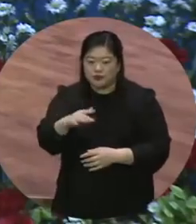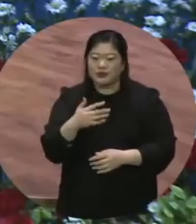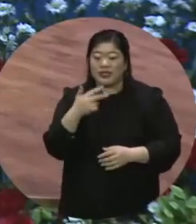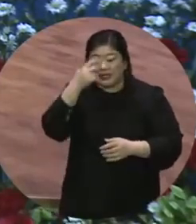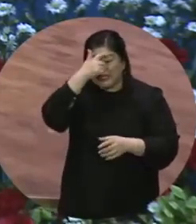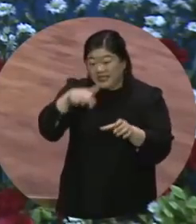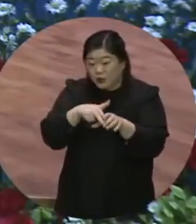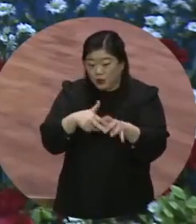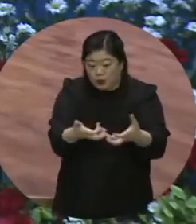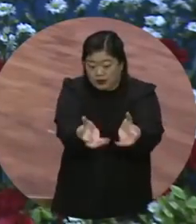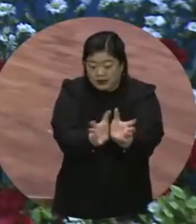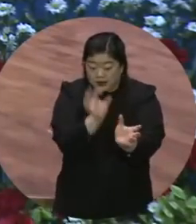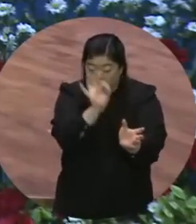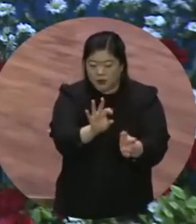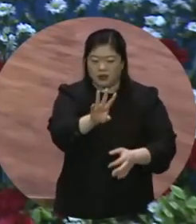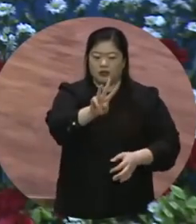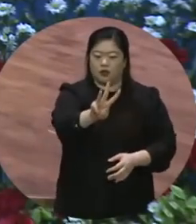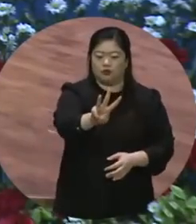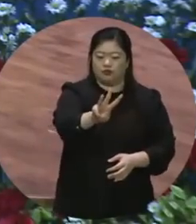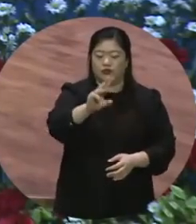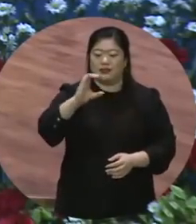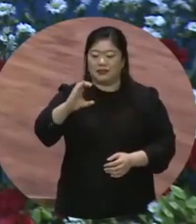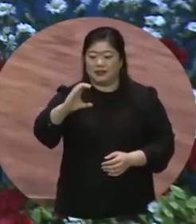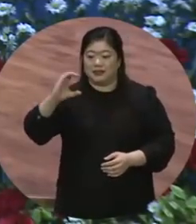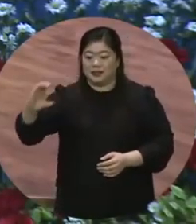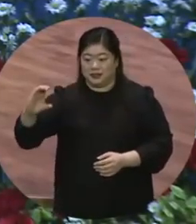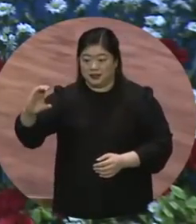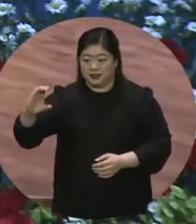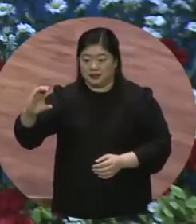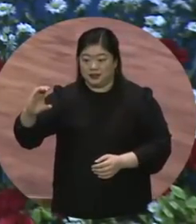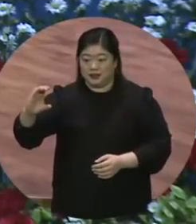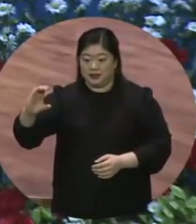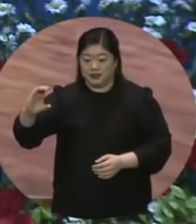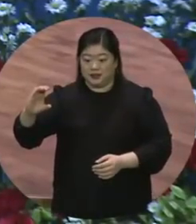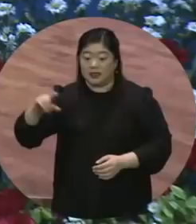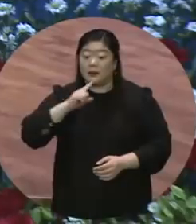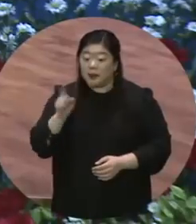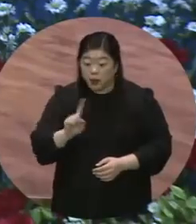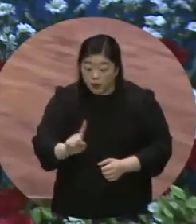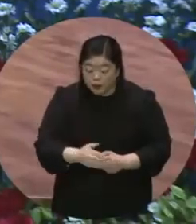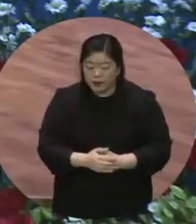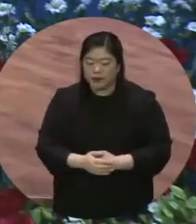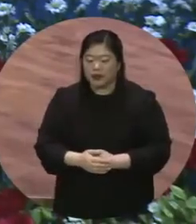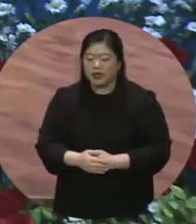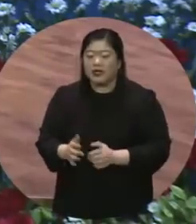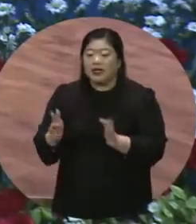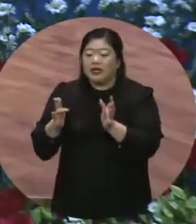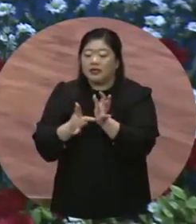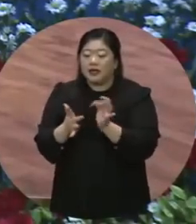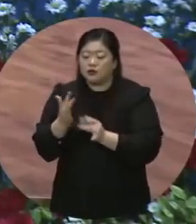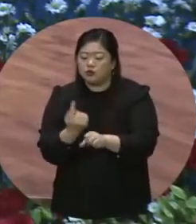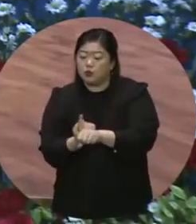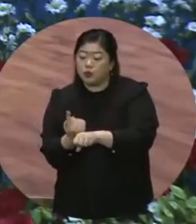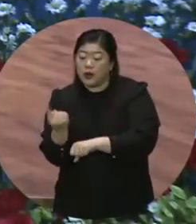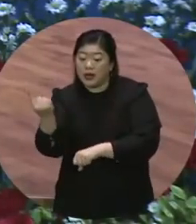WCC에 소속된 사람들, WCC 강조가 뭐냐? 예수 밖에도 구원이 있다.